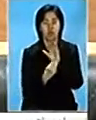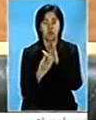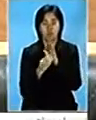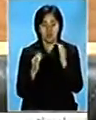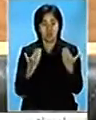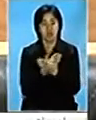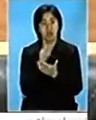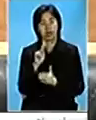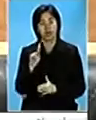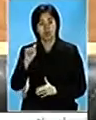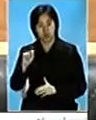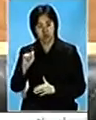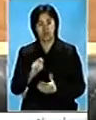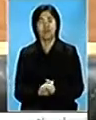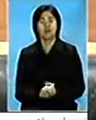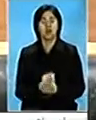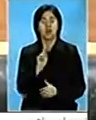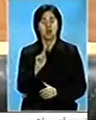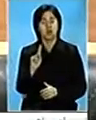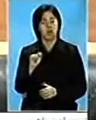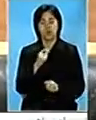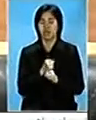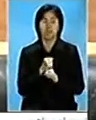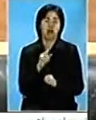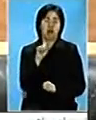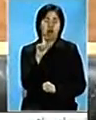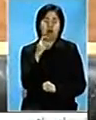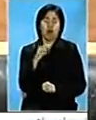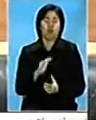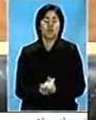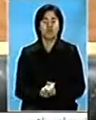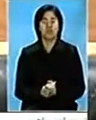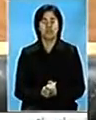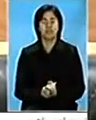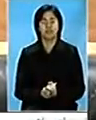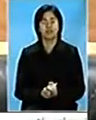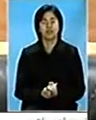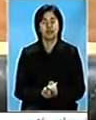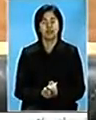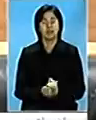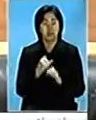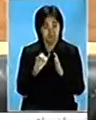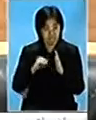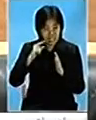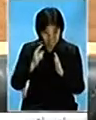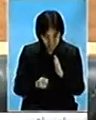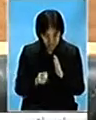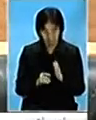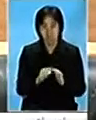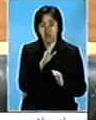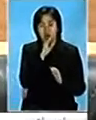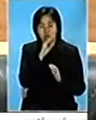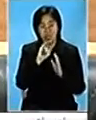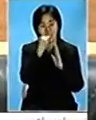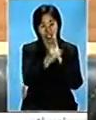แทนกกต.หน่อยนะคะเพราะว่ากกต.ทำอะไรไม่ได้แล้วถึงแม้ว่าจะผิดจริงนะคะพอมติจ